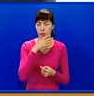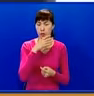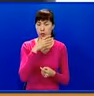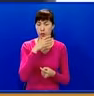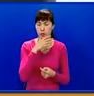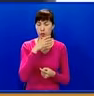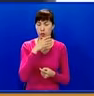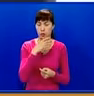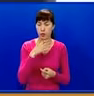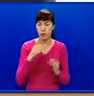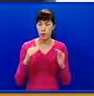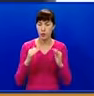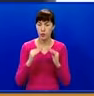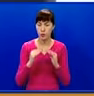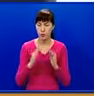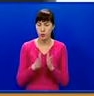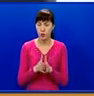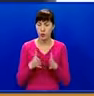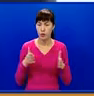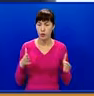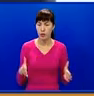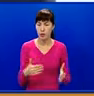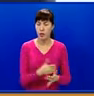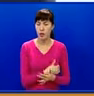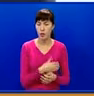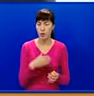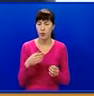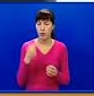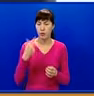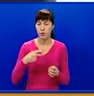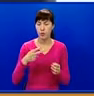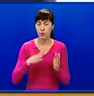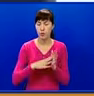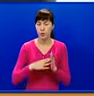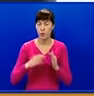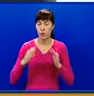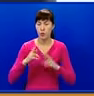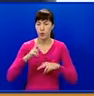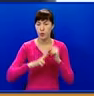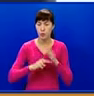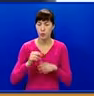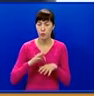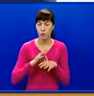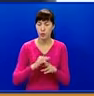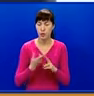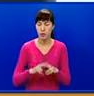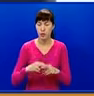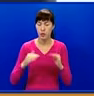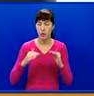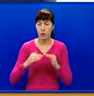облигациялық үйлердің несін кеңейтейін деп отырмыз. 29 үйдің құрылысы жүргізілмекші. Ол 29 үйдің